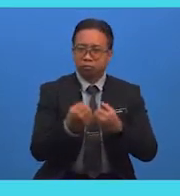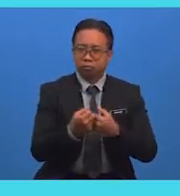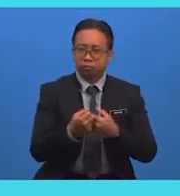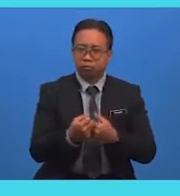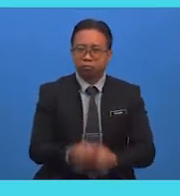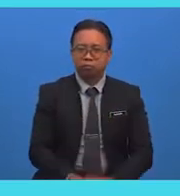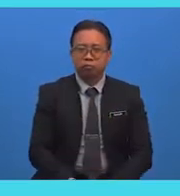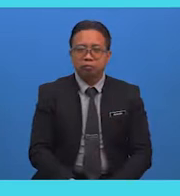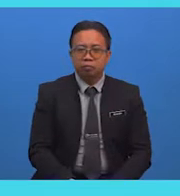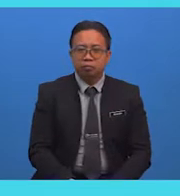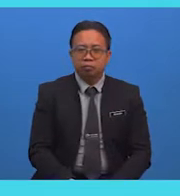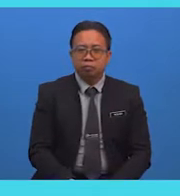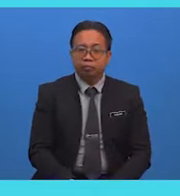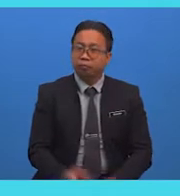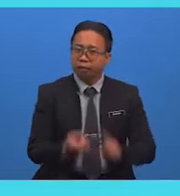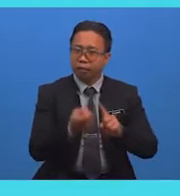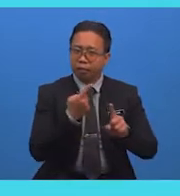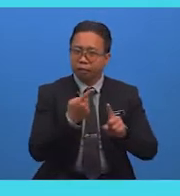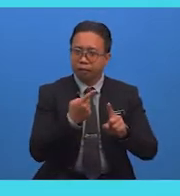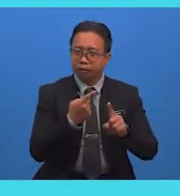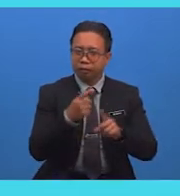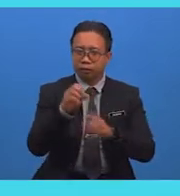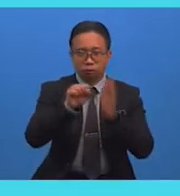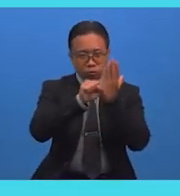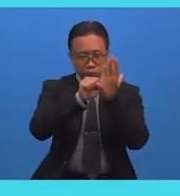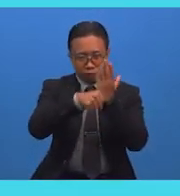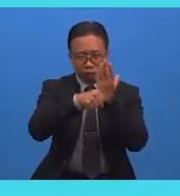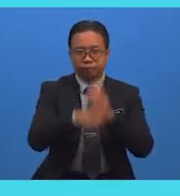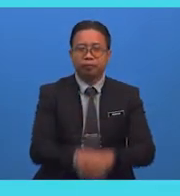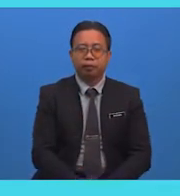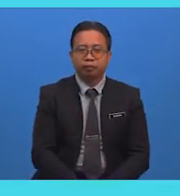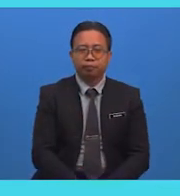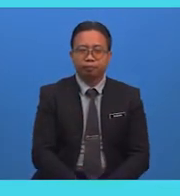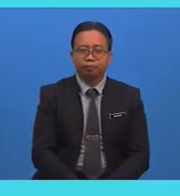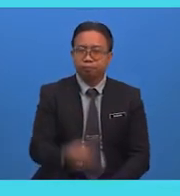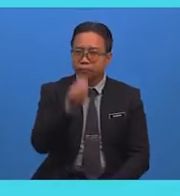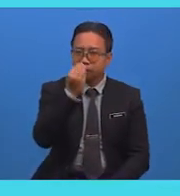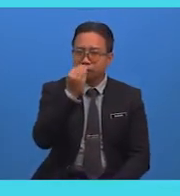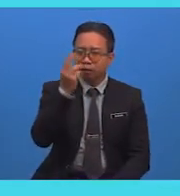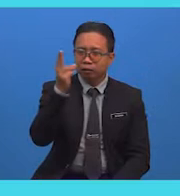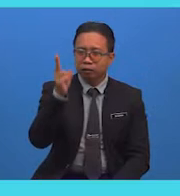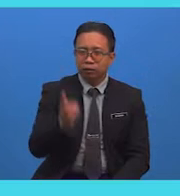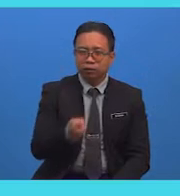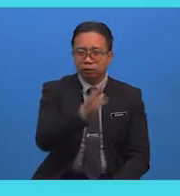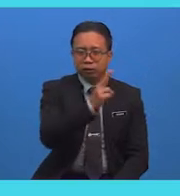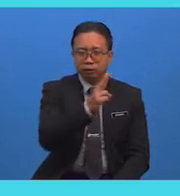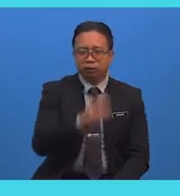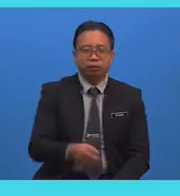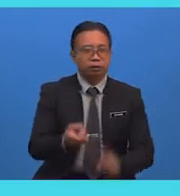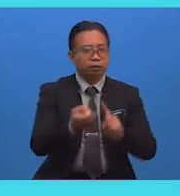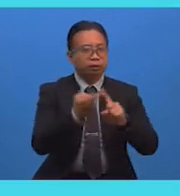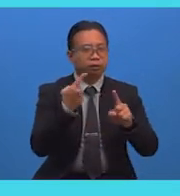Manakala aspek yang terakhir pula ialah daripada aspek sumber. Bagi makanan yang halal, sumber tersebut